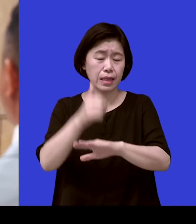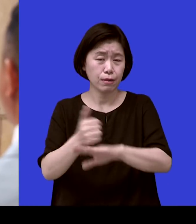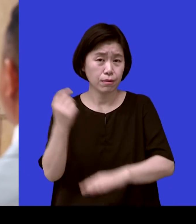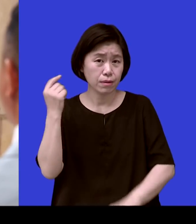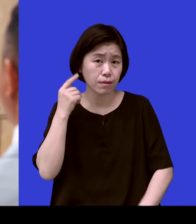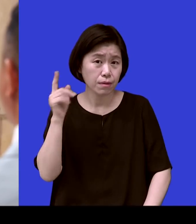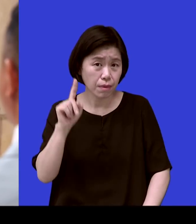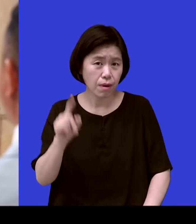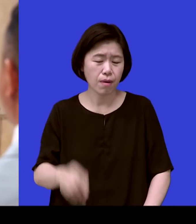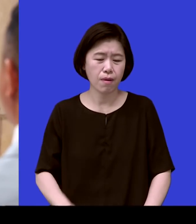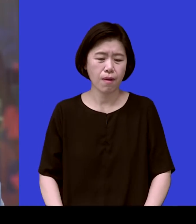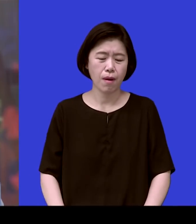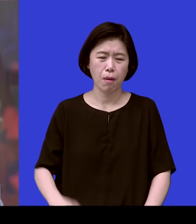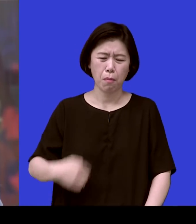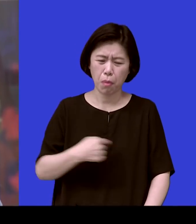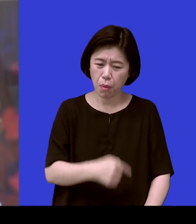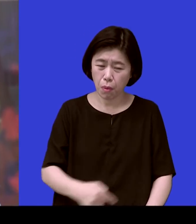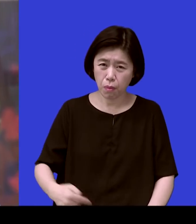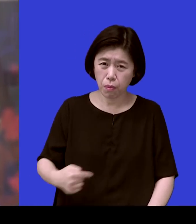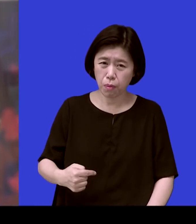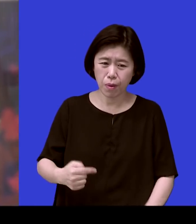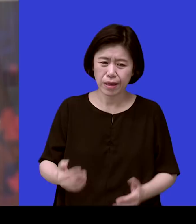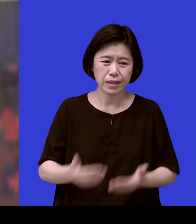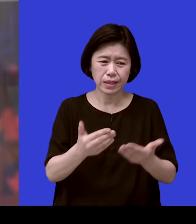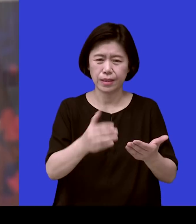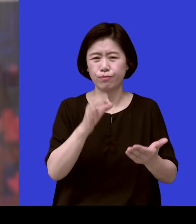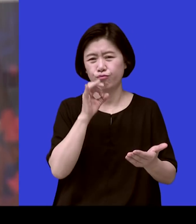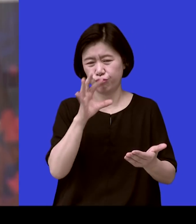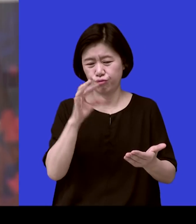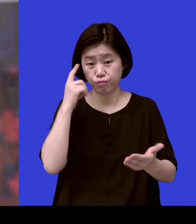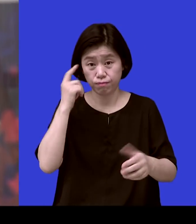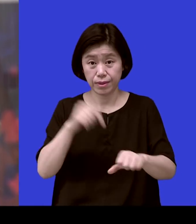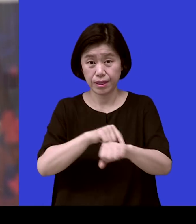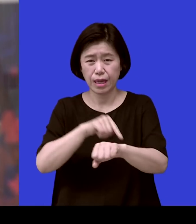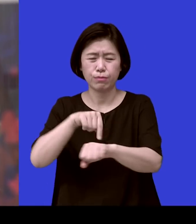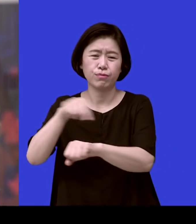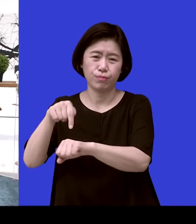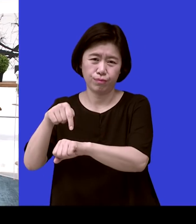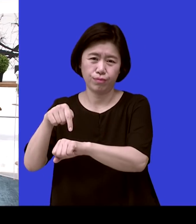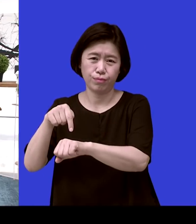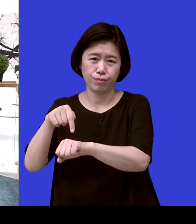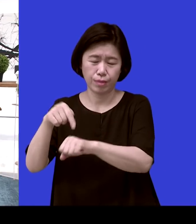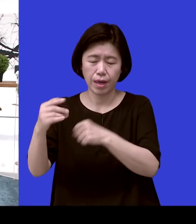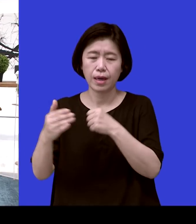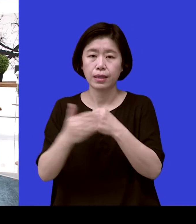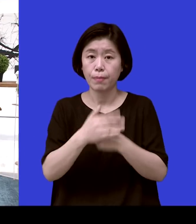안 되고 안구기증만 했다고 들었어요. 예. 그리고